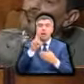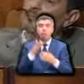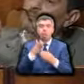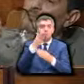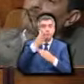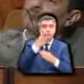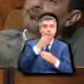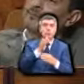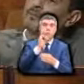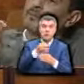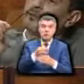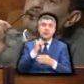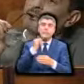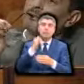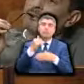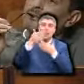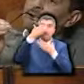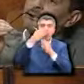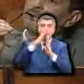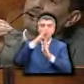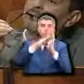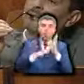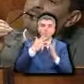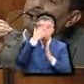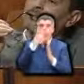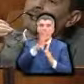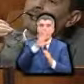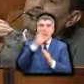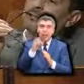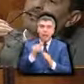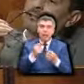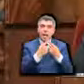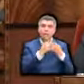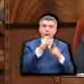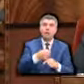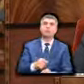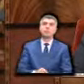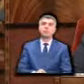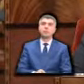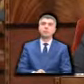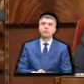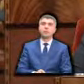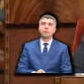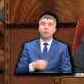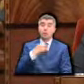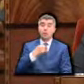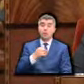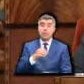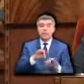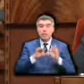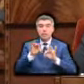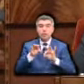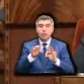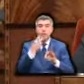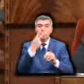تعزيز الحضور المغربي في أفريقيا برؤية استراتيجية متكاملة. هذه الرؤية الاستراتيجية المتكاملة